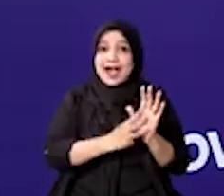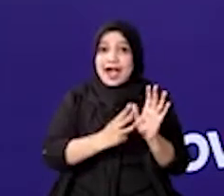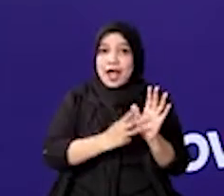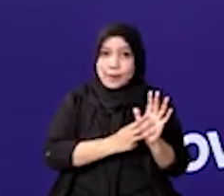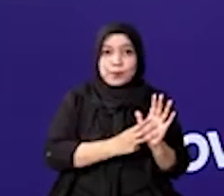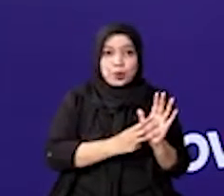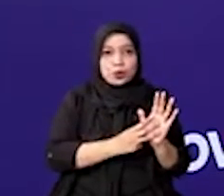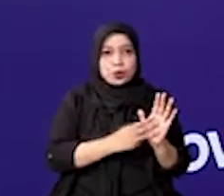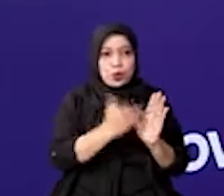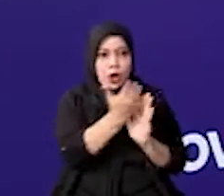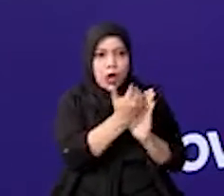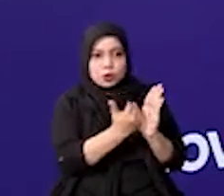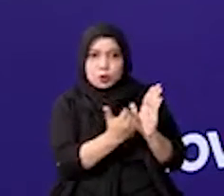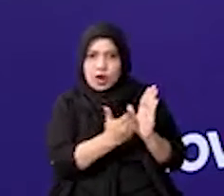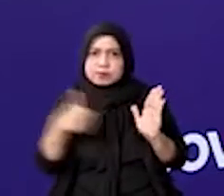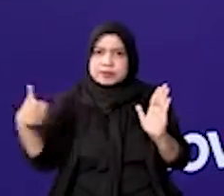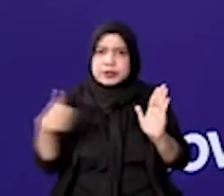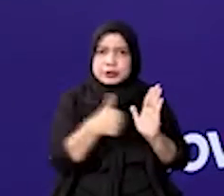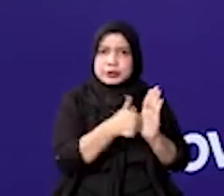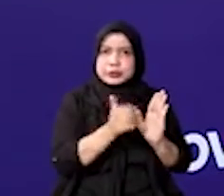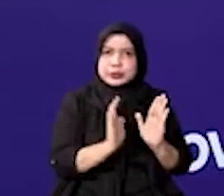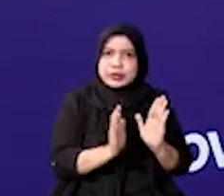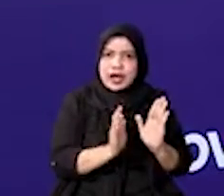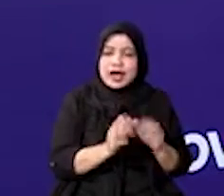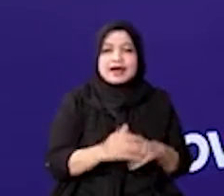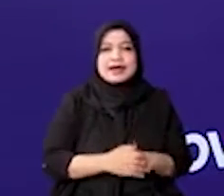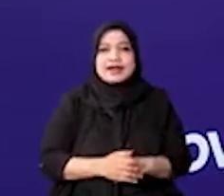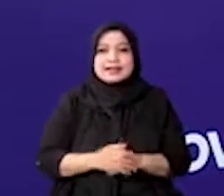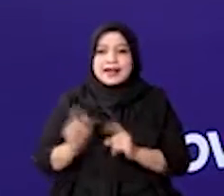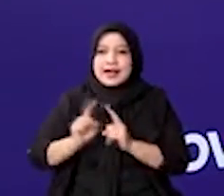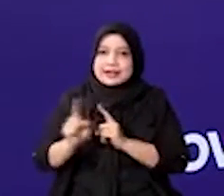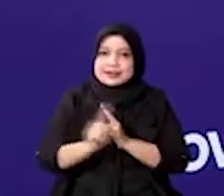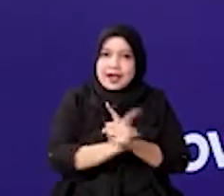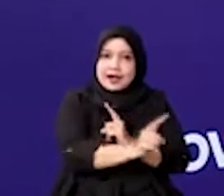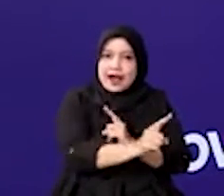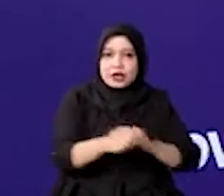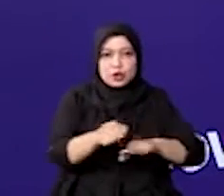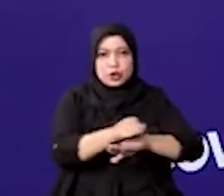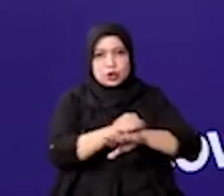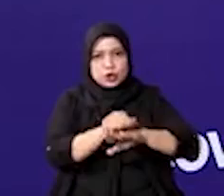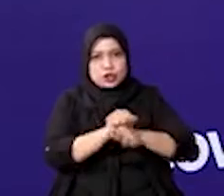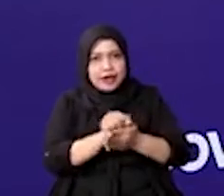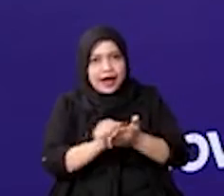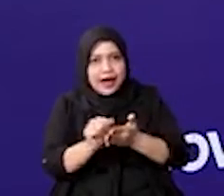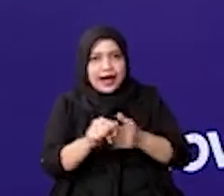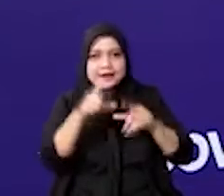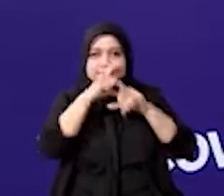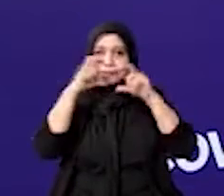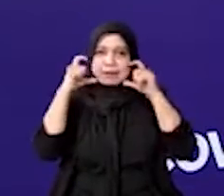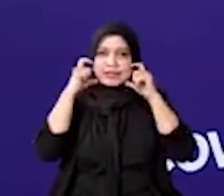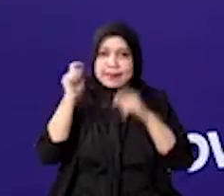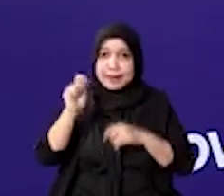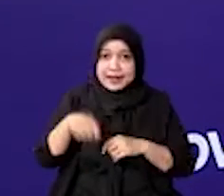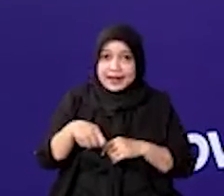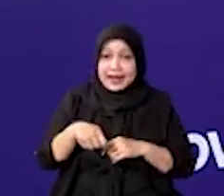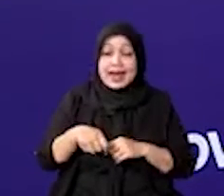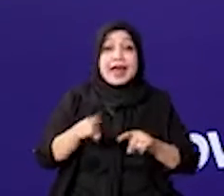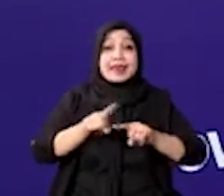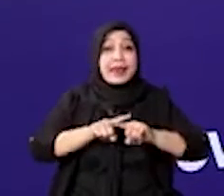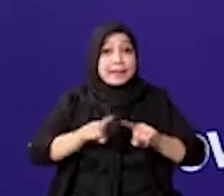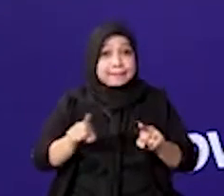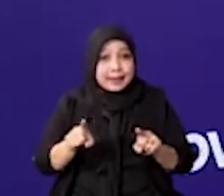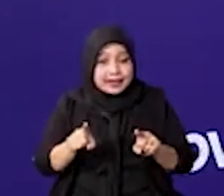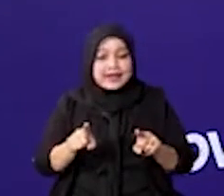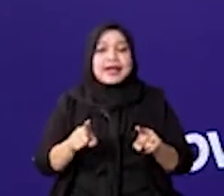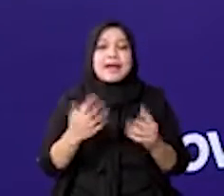untuk selalu mematuhi 3M dengan menjaga jarak kemudian mencuci tangan ee menggunakan masker begitu tapi